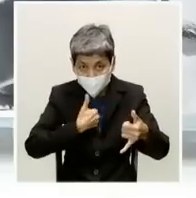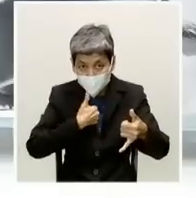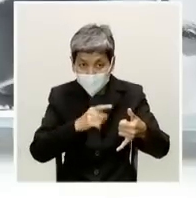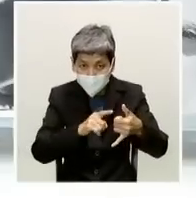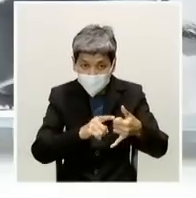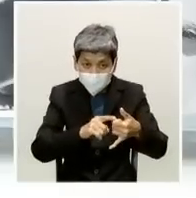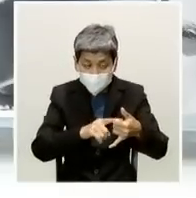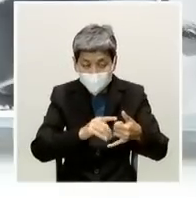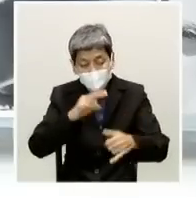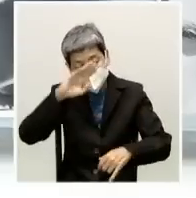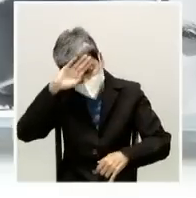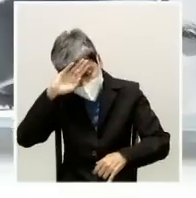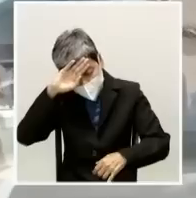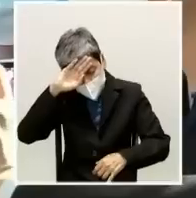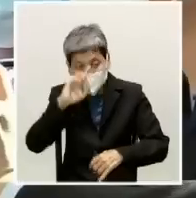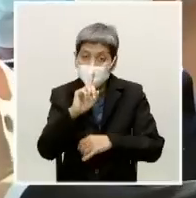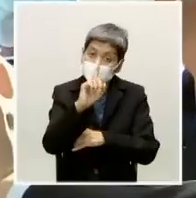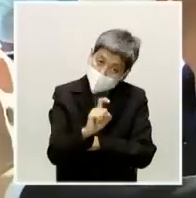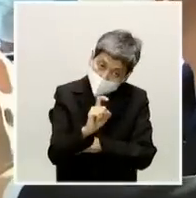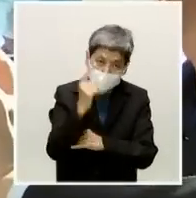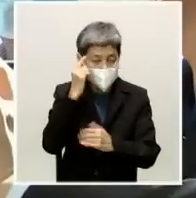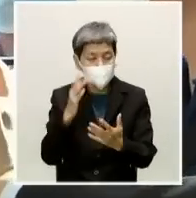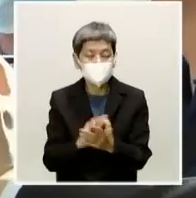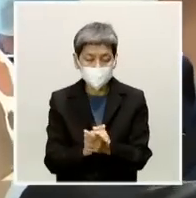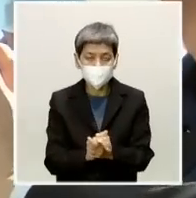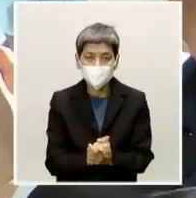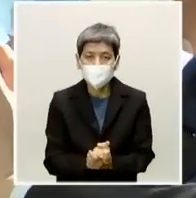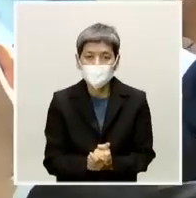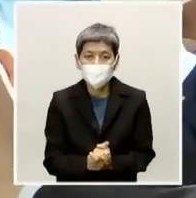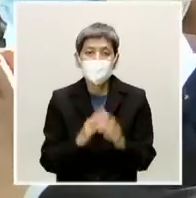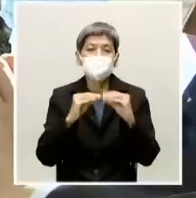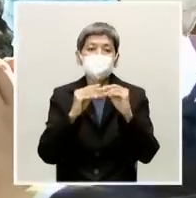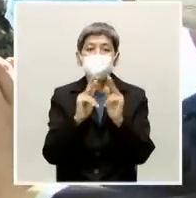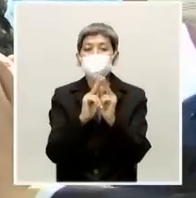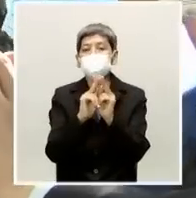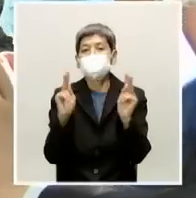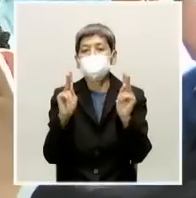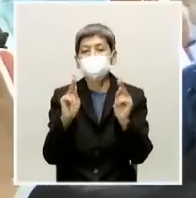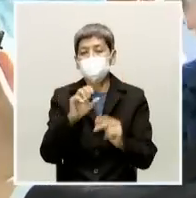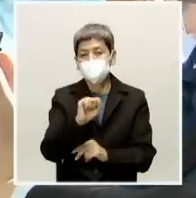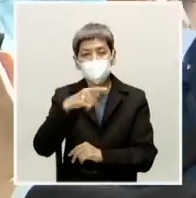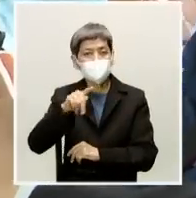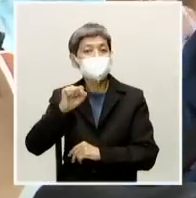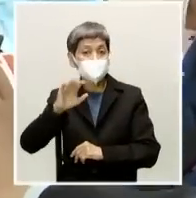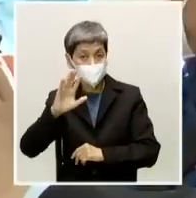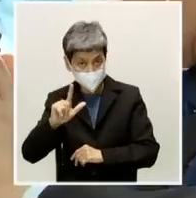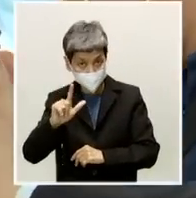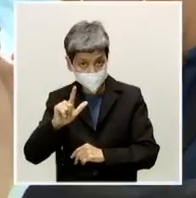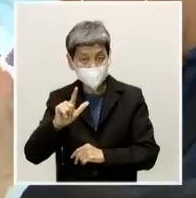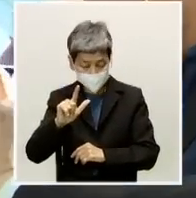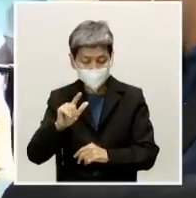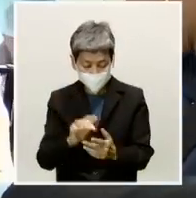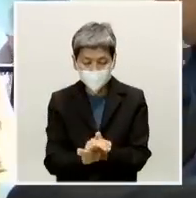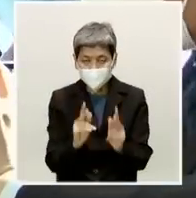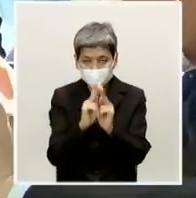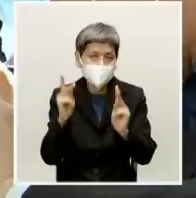จะมีอาการเจ็บป่วยหรือว่าเสียชีวิตจากการได้รับวัคซีนนั่นเองครับที่ประชุมคณะกรรมการหลักประกันสุขภาพแห่งชาติหรือบอร์ดสป